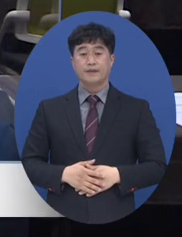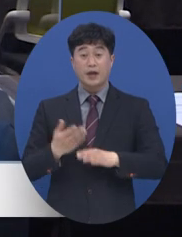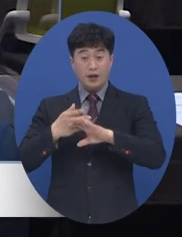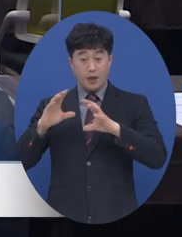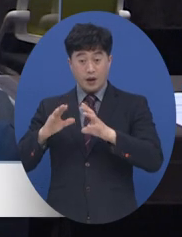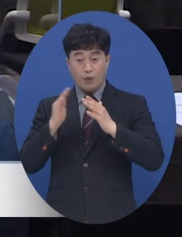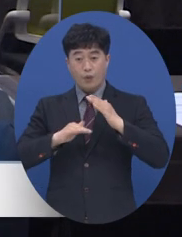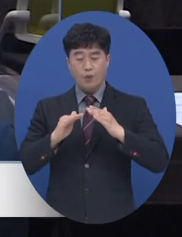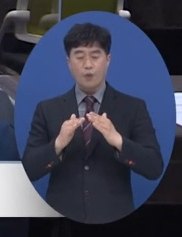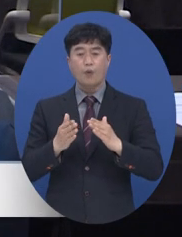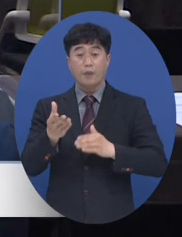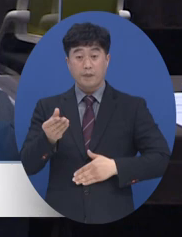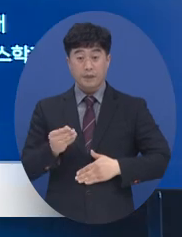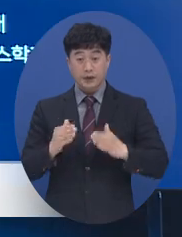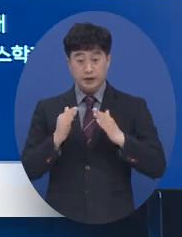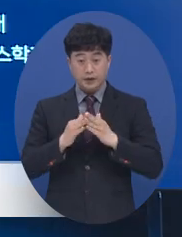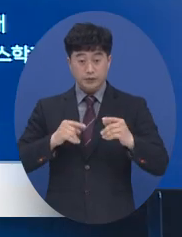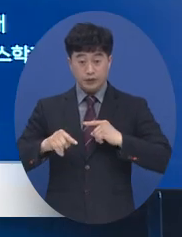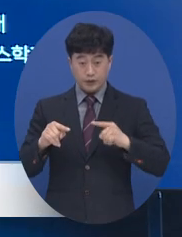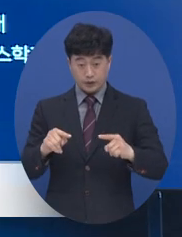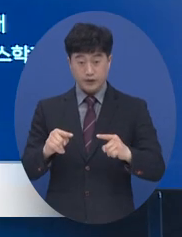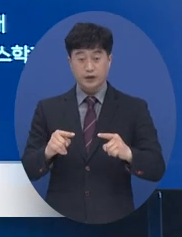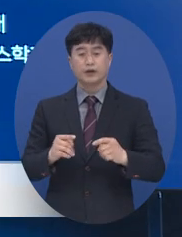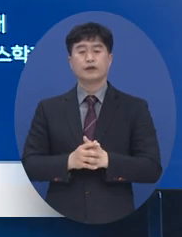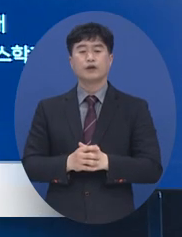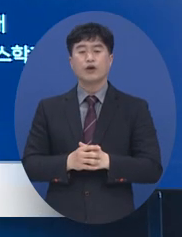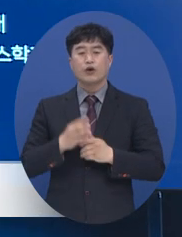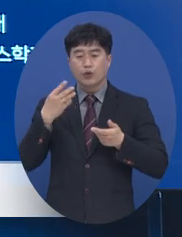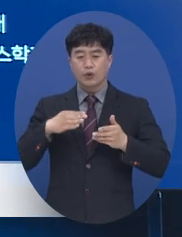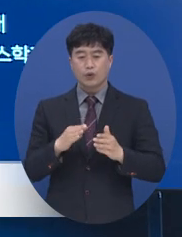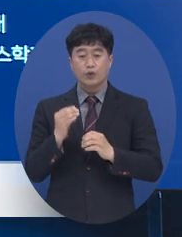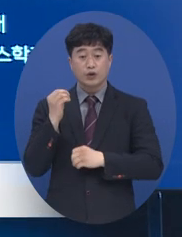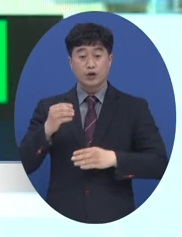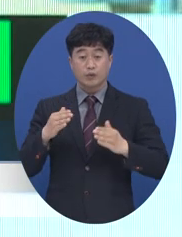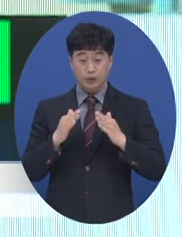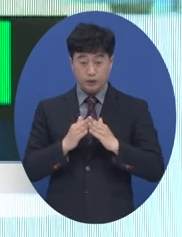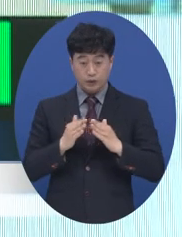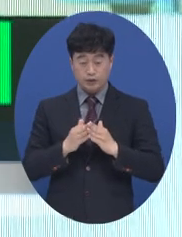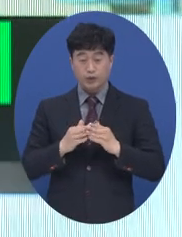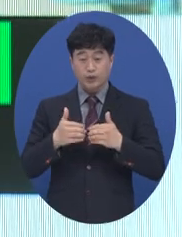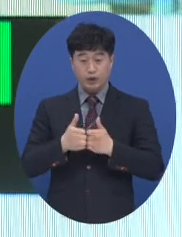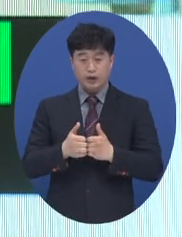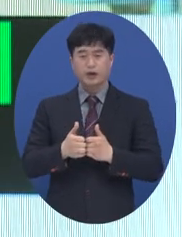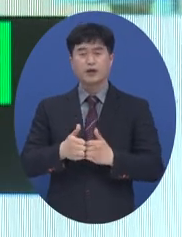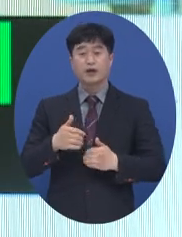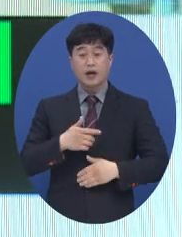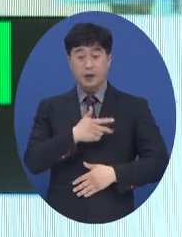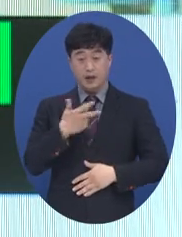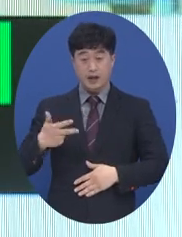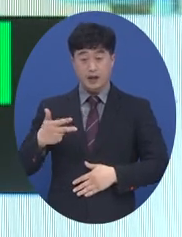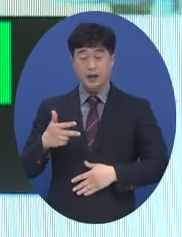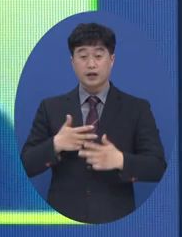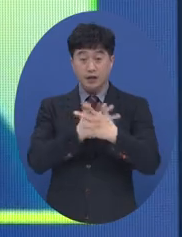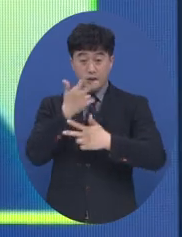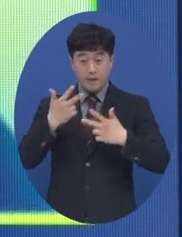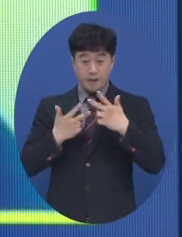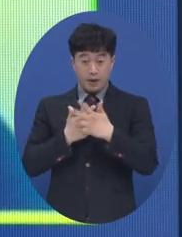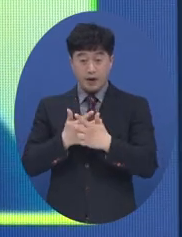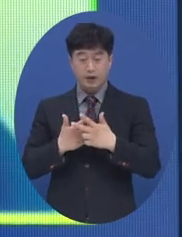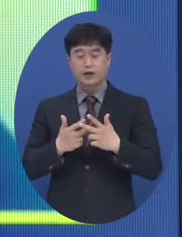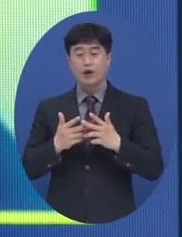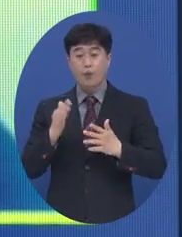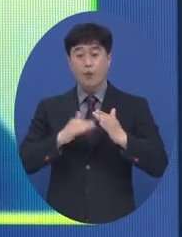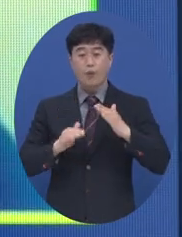해외 공공 임대 정책을 주제로 한 경기도 기본주택 컨퍼런스 첫 번째 세션에서는 네덜란드와 덴마크 등 공공주택 보편적